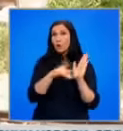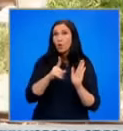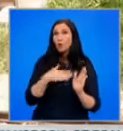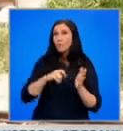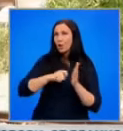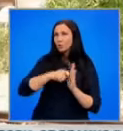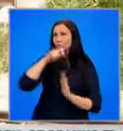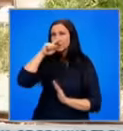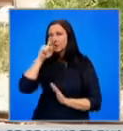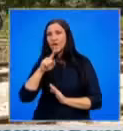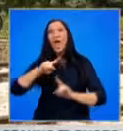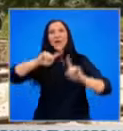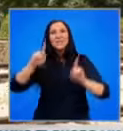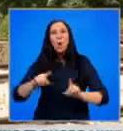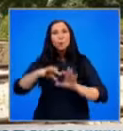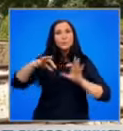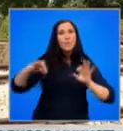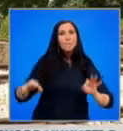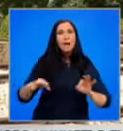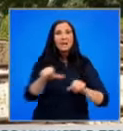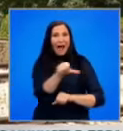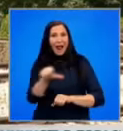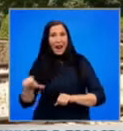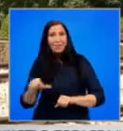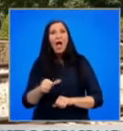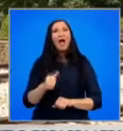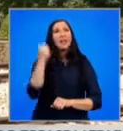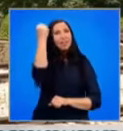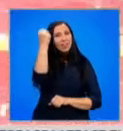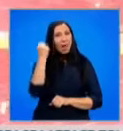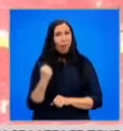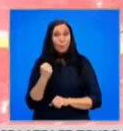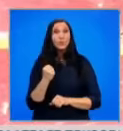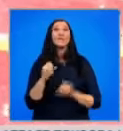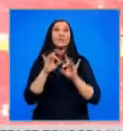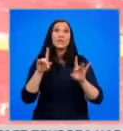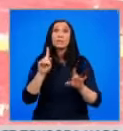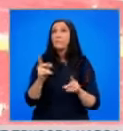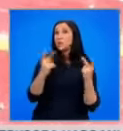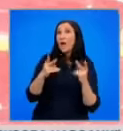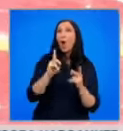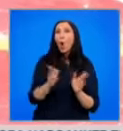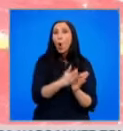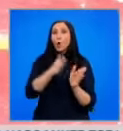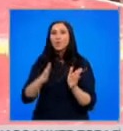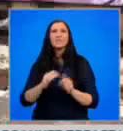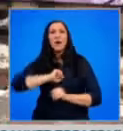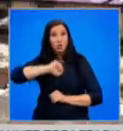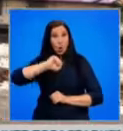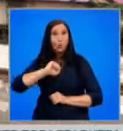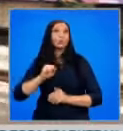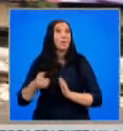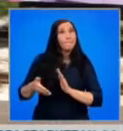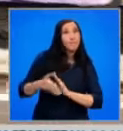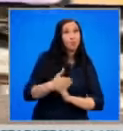има ключово значение, е скоростомерната лента на локомотива. От информацията и може да се разбере в кой участък с каква скорост се е движил влака и